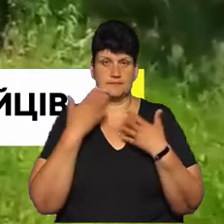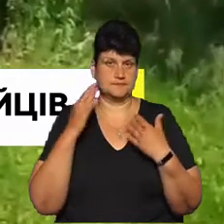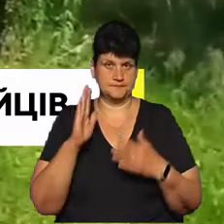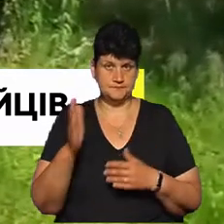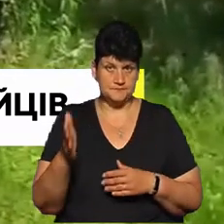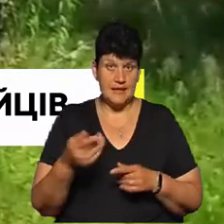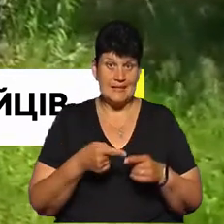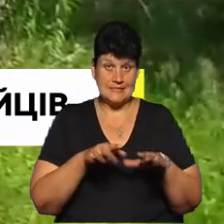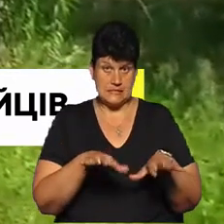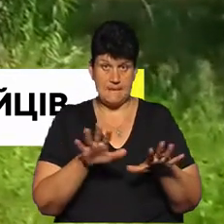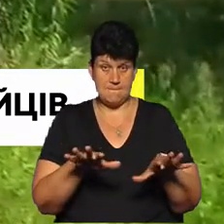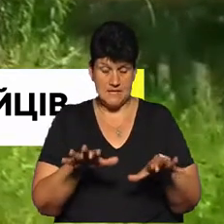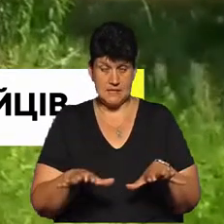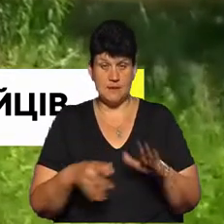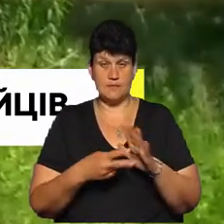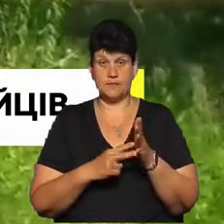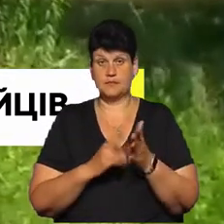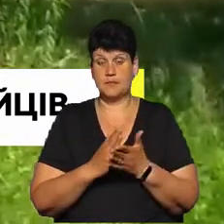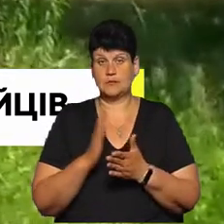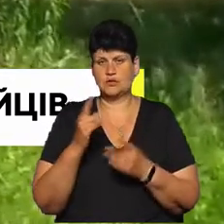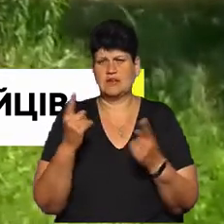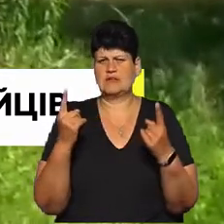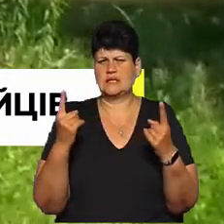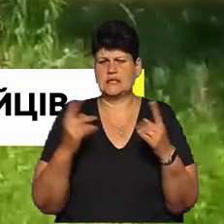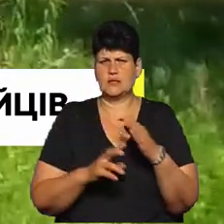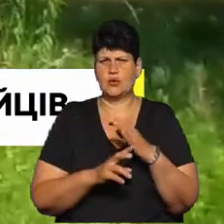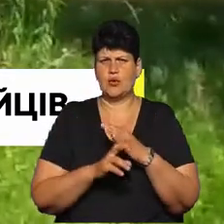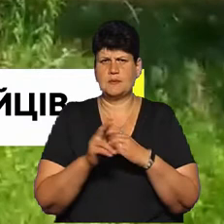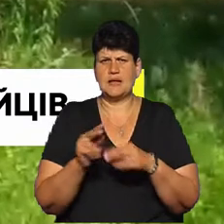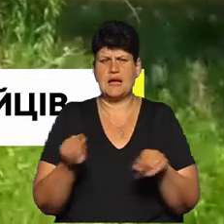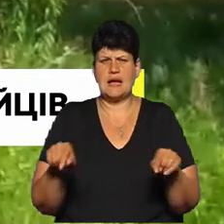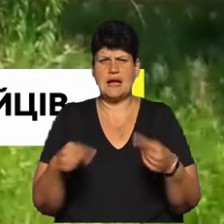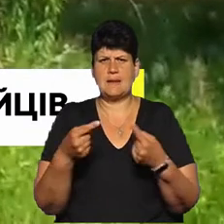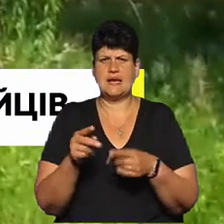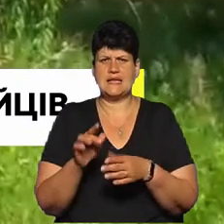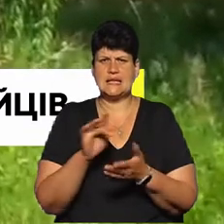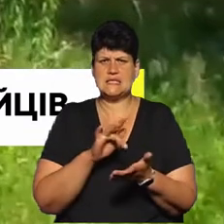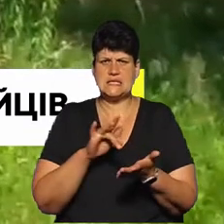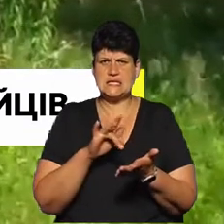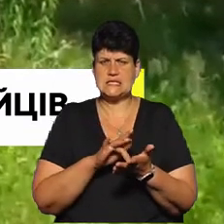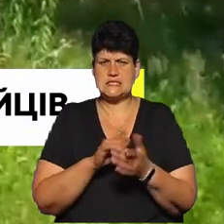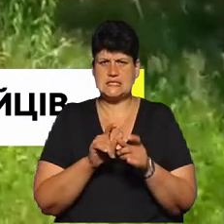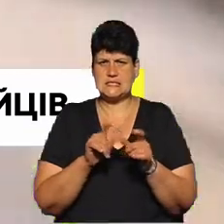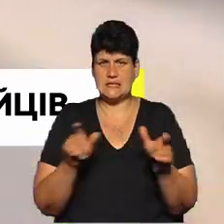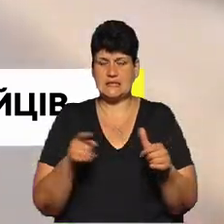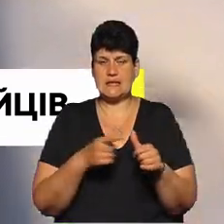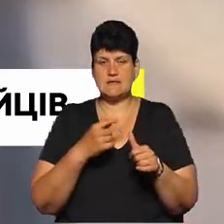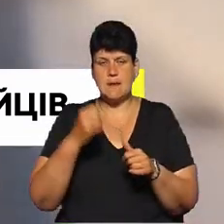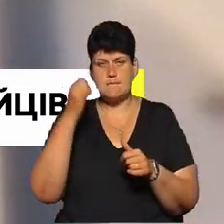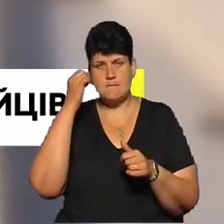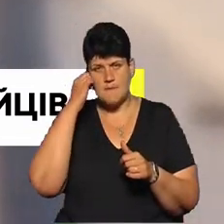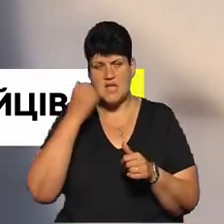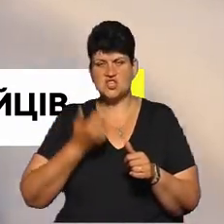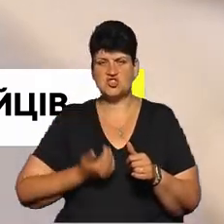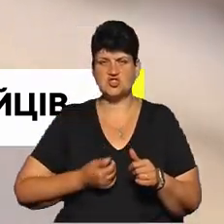за задумом має бути великий комплекс, реабілітаційний центр, називається «Пам'ять жива». Також